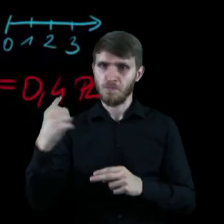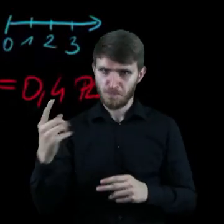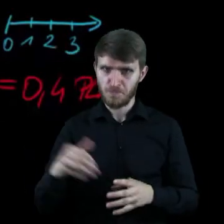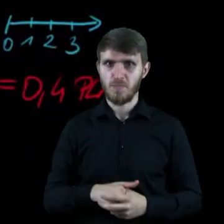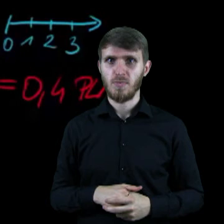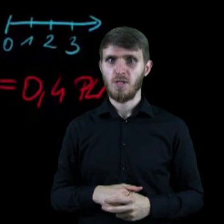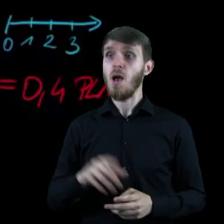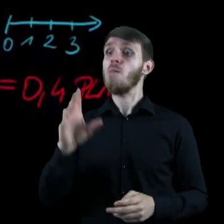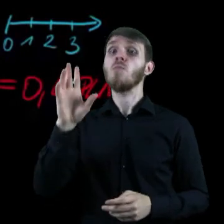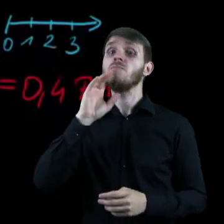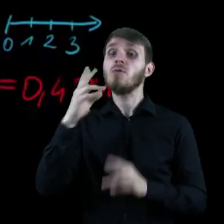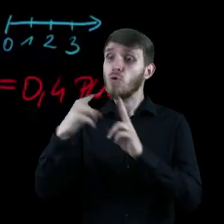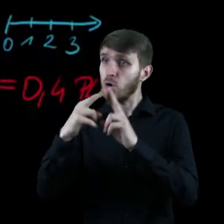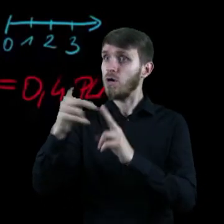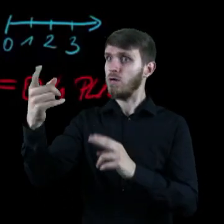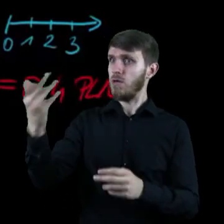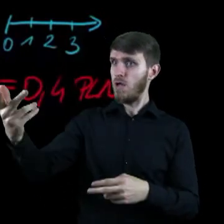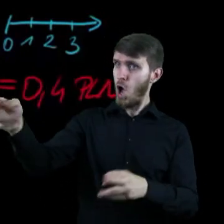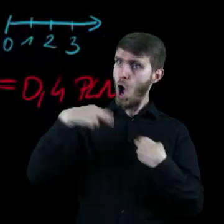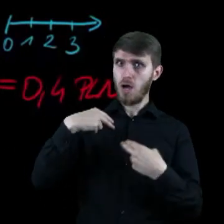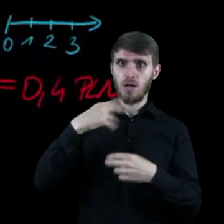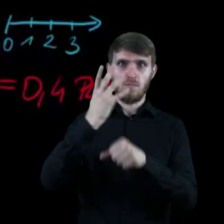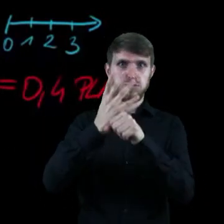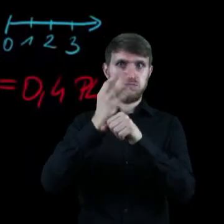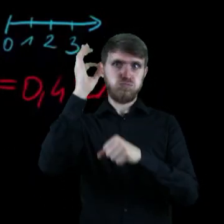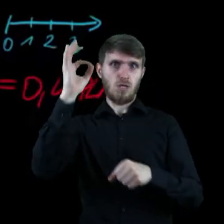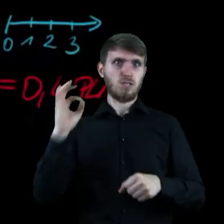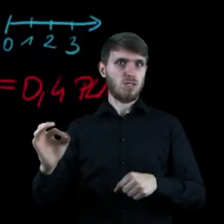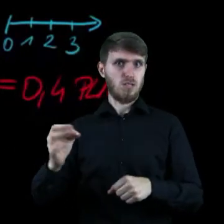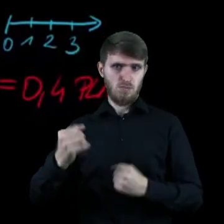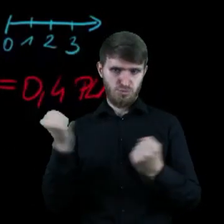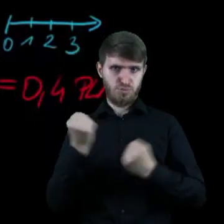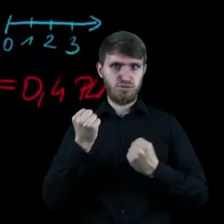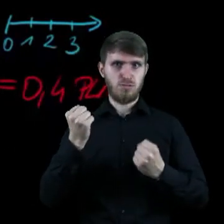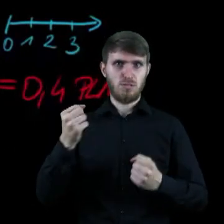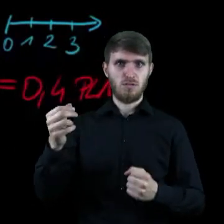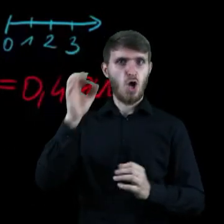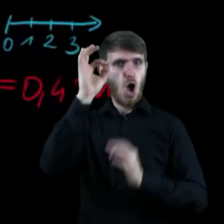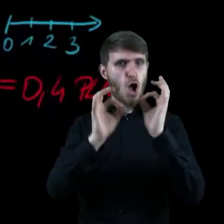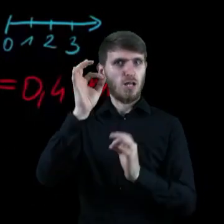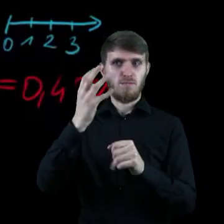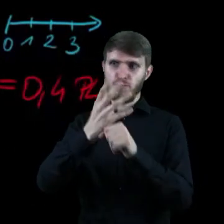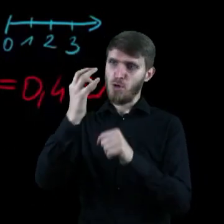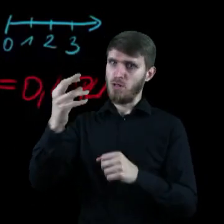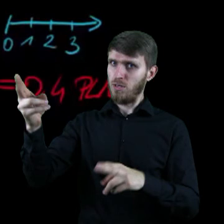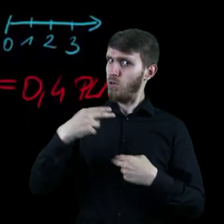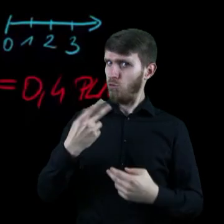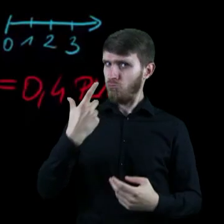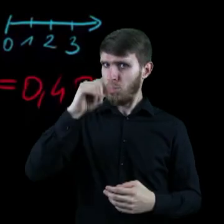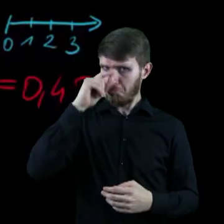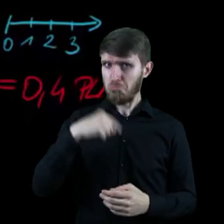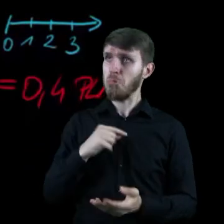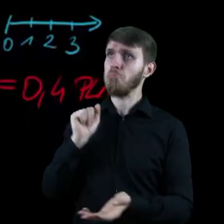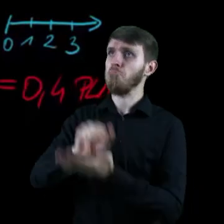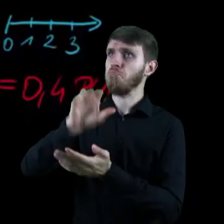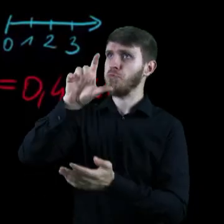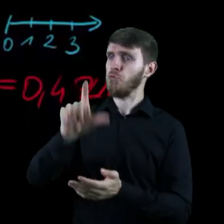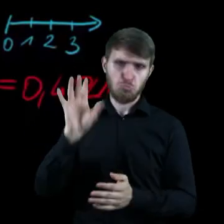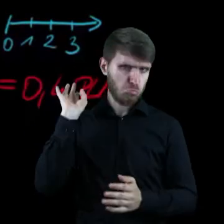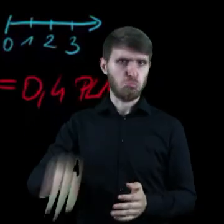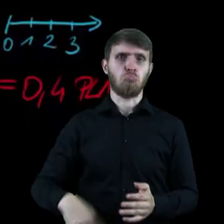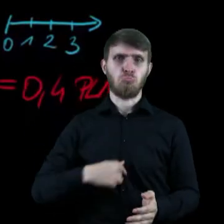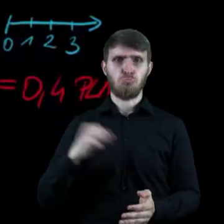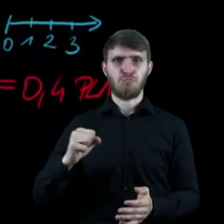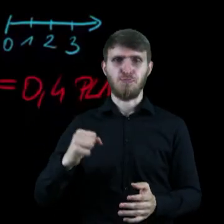umowie, w umowie, którą podpisuję niejako kupując obligacje, bo firma odda mi 2 razy więcej w